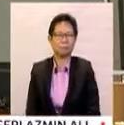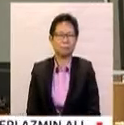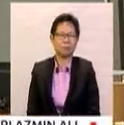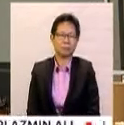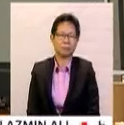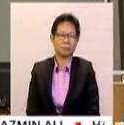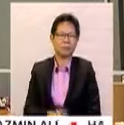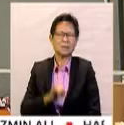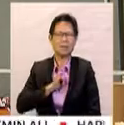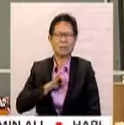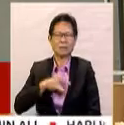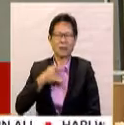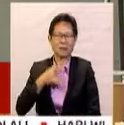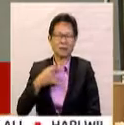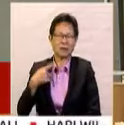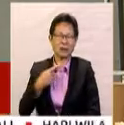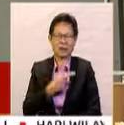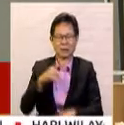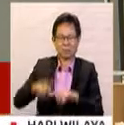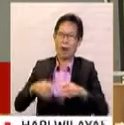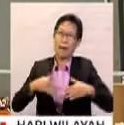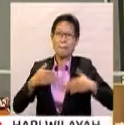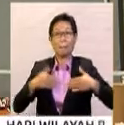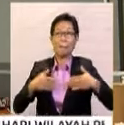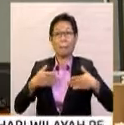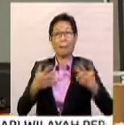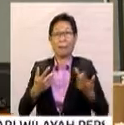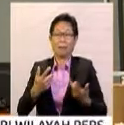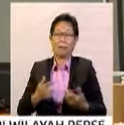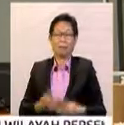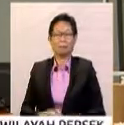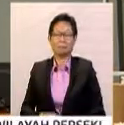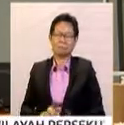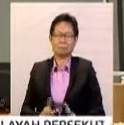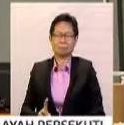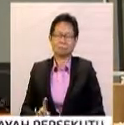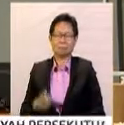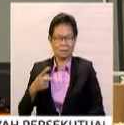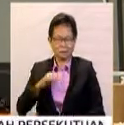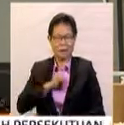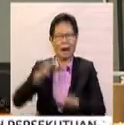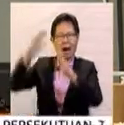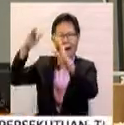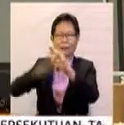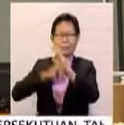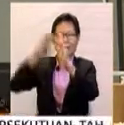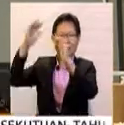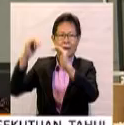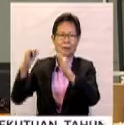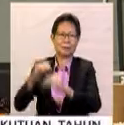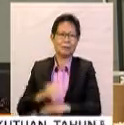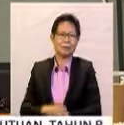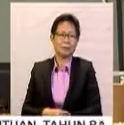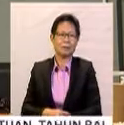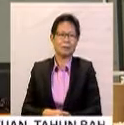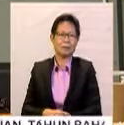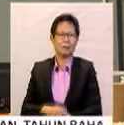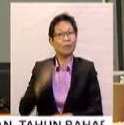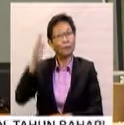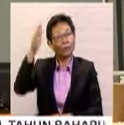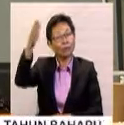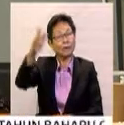rasa pun kita pun tak boleh happy sangat untuk result ni. Dan saya harap boleh satu hari